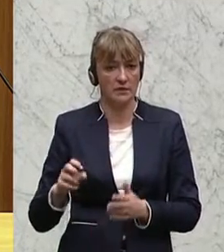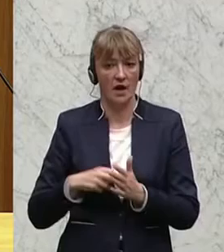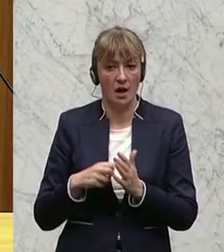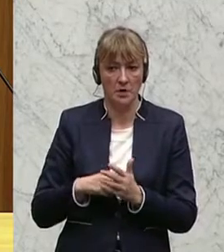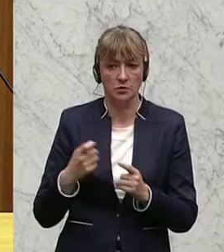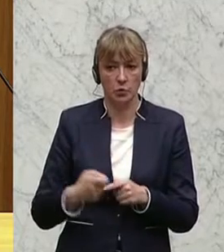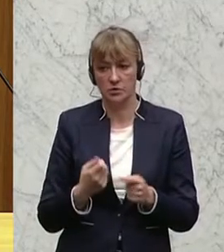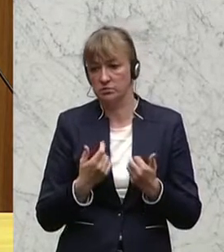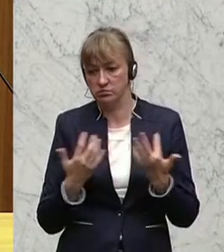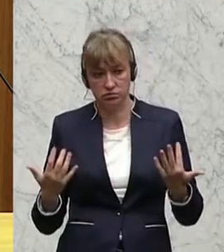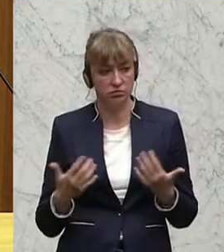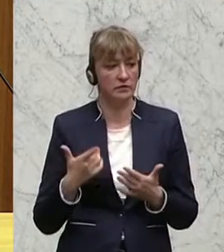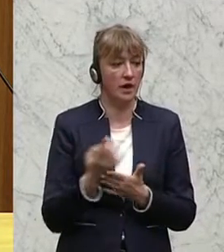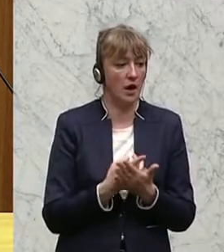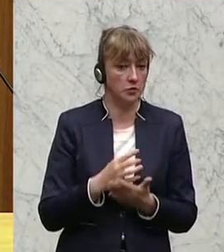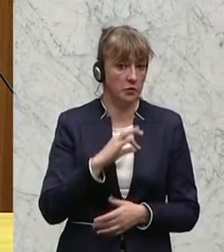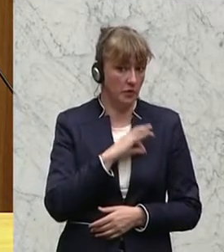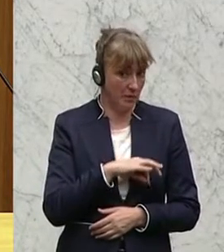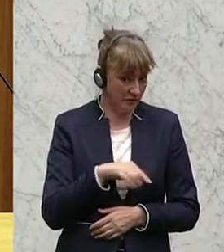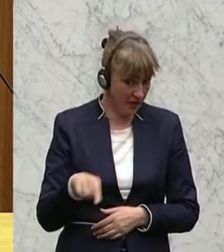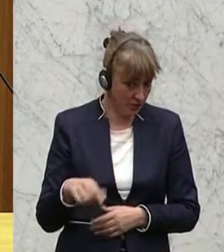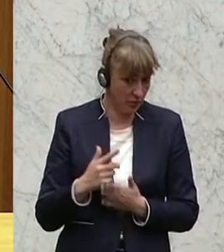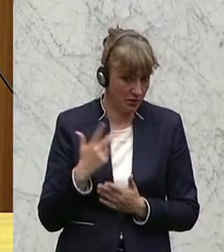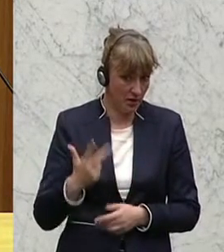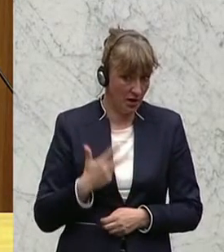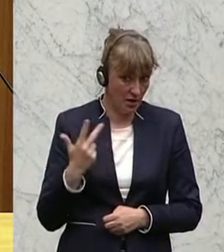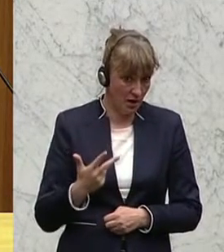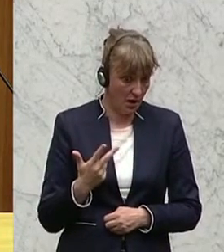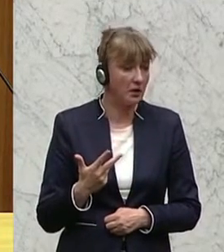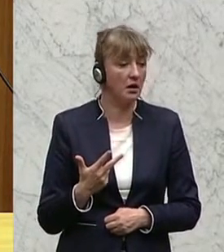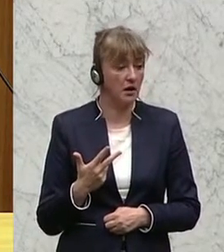etc. durch eine Ausbildungsverpflichtung über 3 Jahre